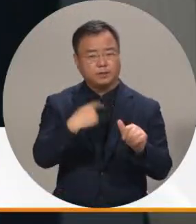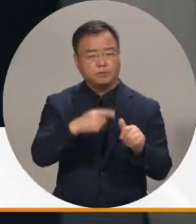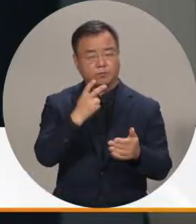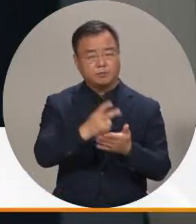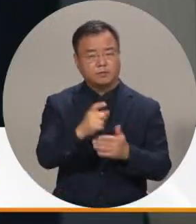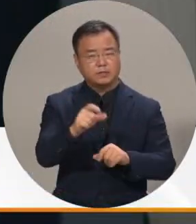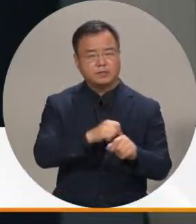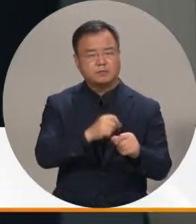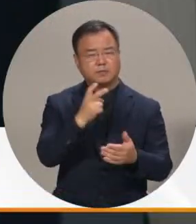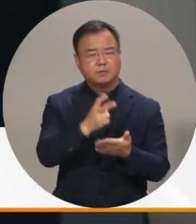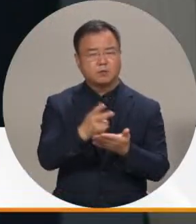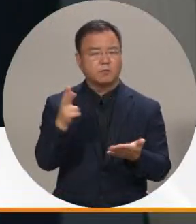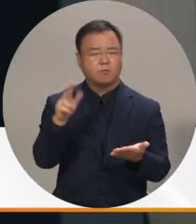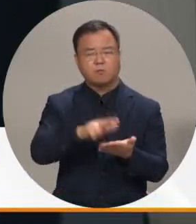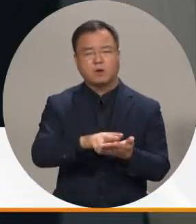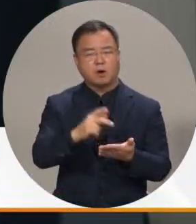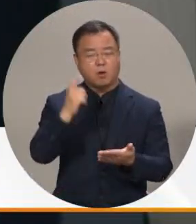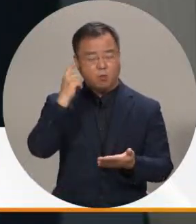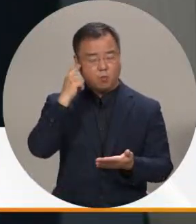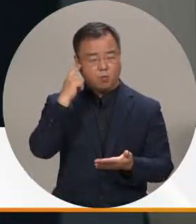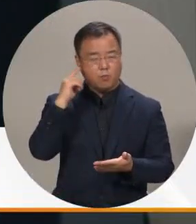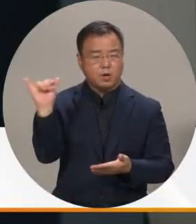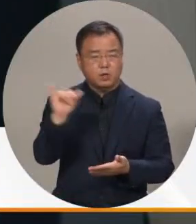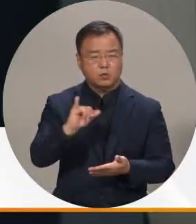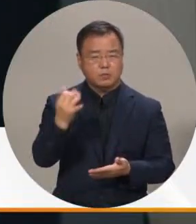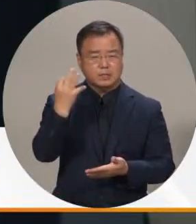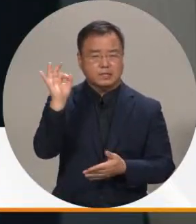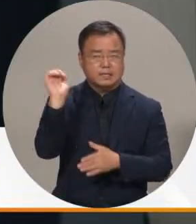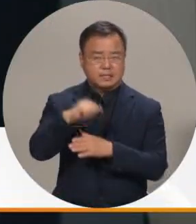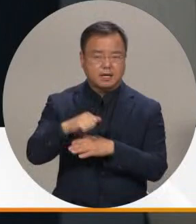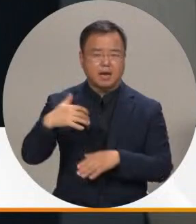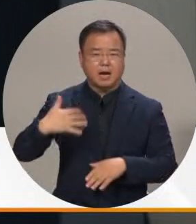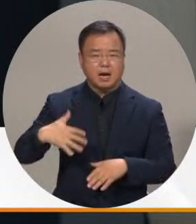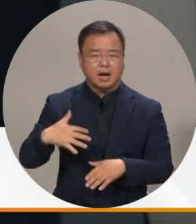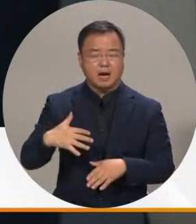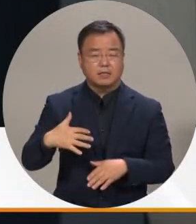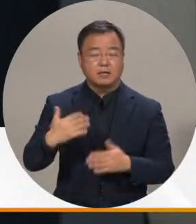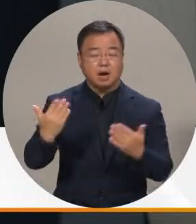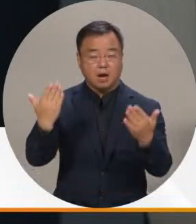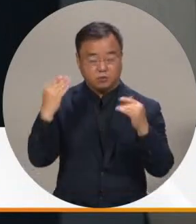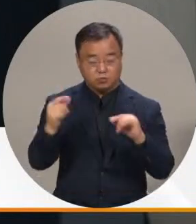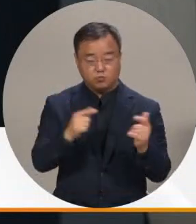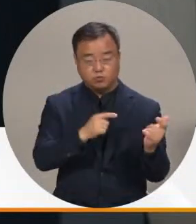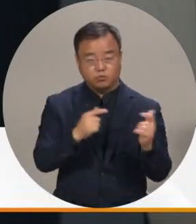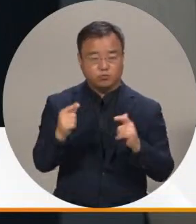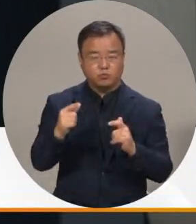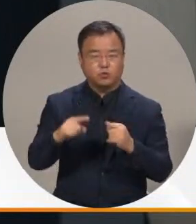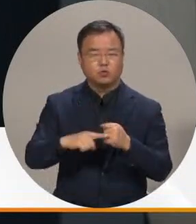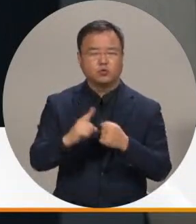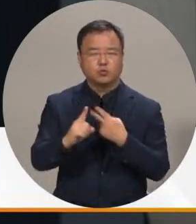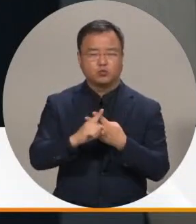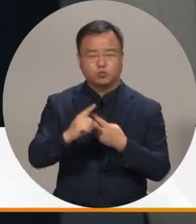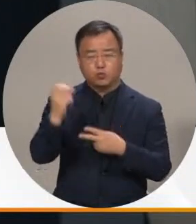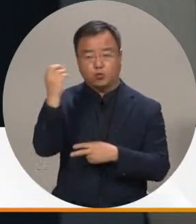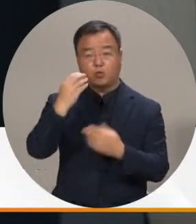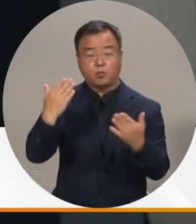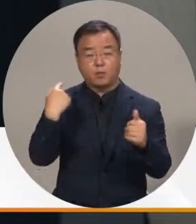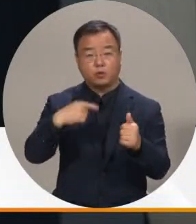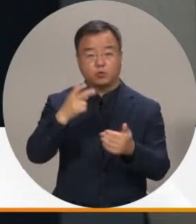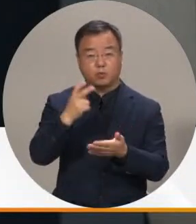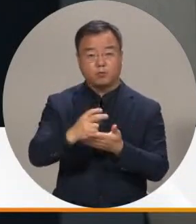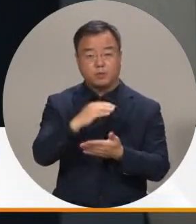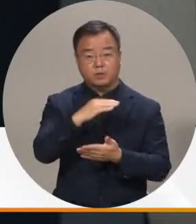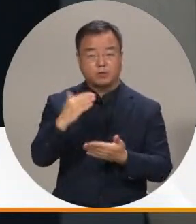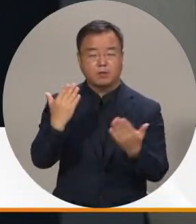특별법으로 제정한 이유가 전국의 수많은 미인과 대안학교들이 어떤 기존에 초중등 교육법에서 규정하고 있는 그